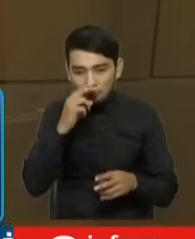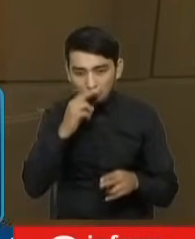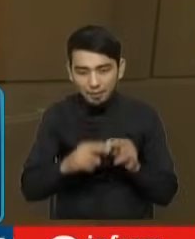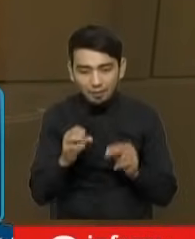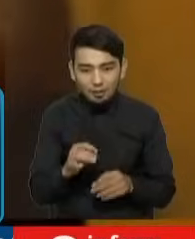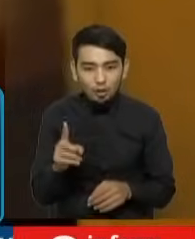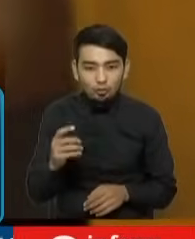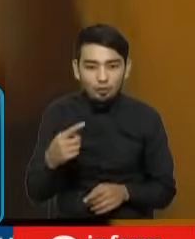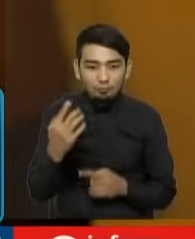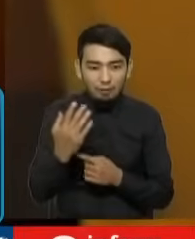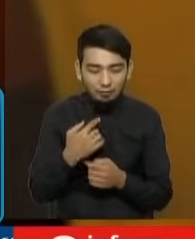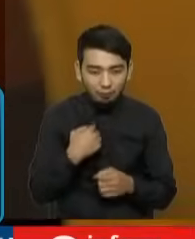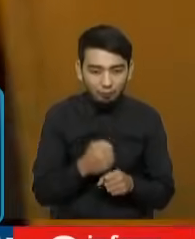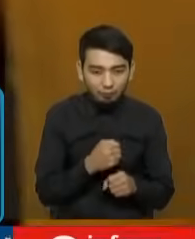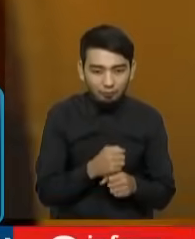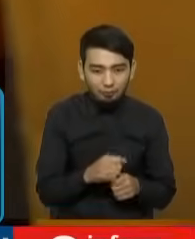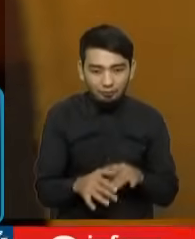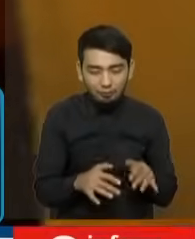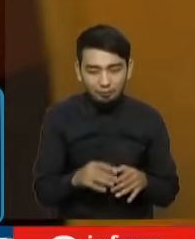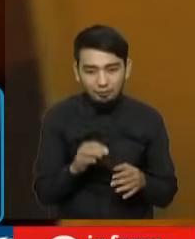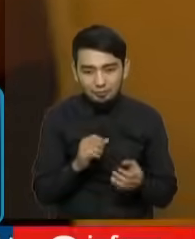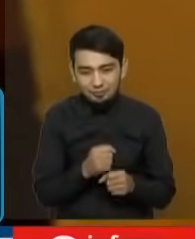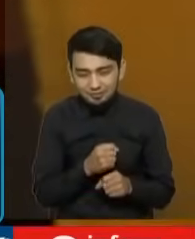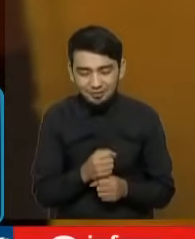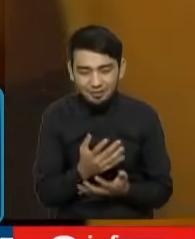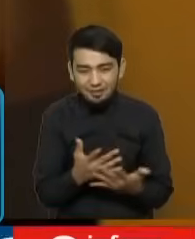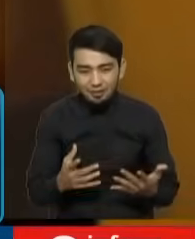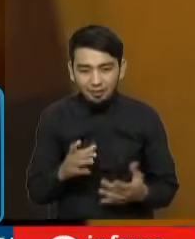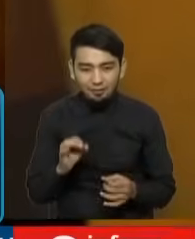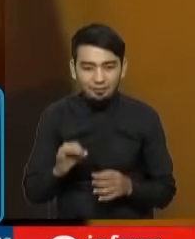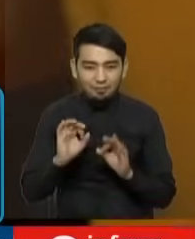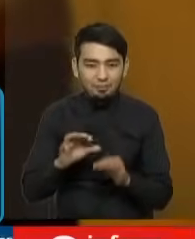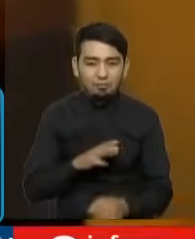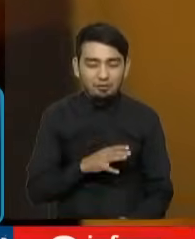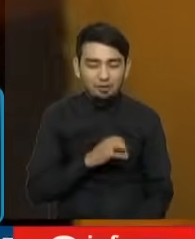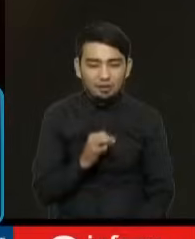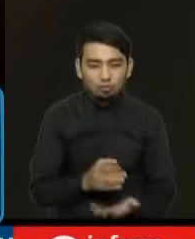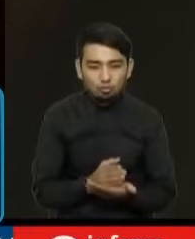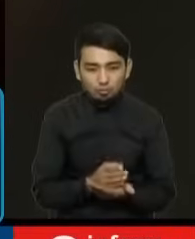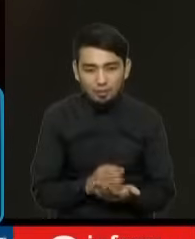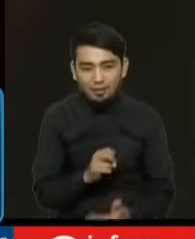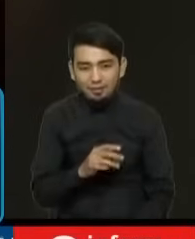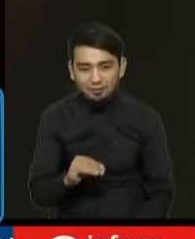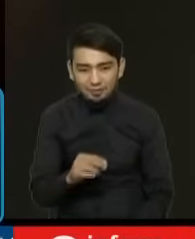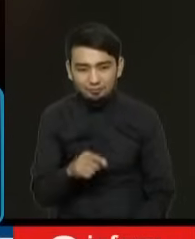нам говорят. О мошенниках предупреждают и сотрудники антикоррупционной службы. Аферисты создают в мессенджерах WhatsApp,